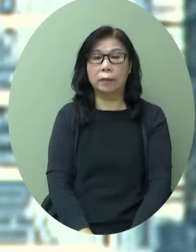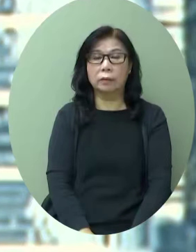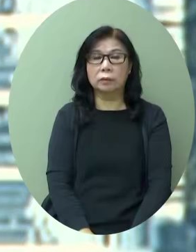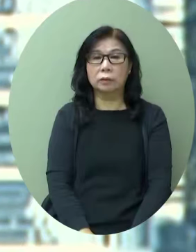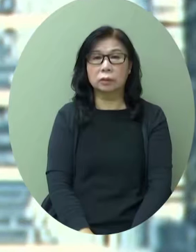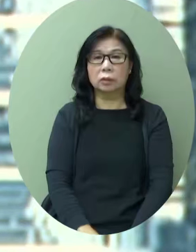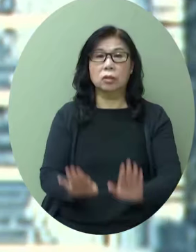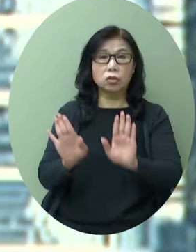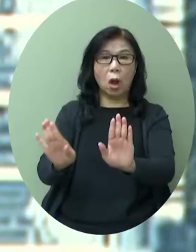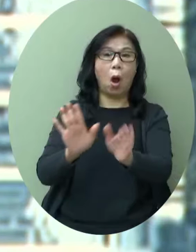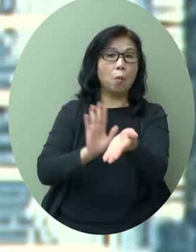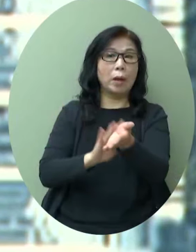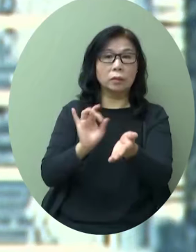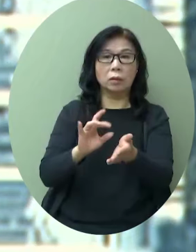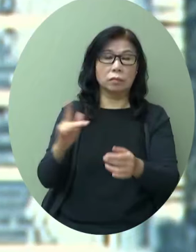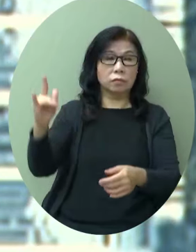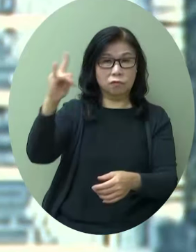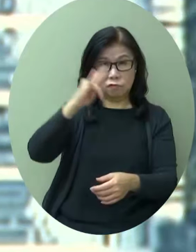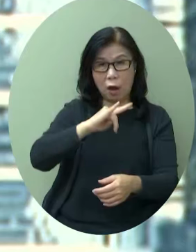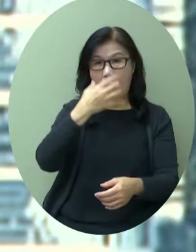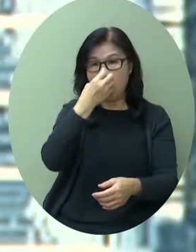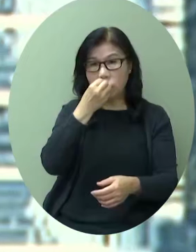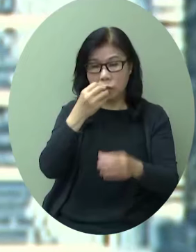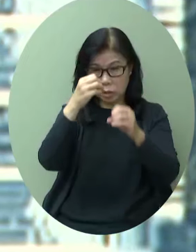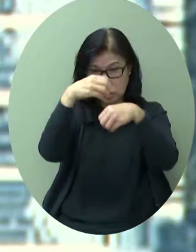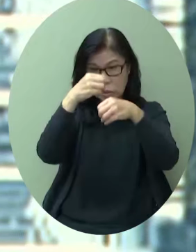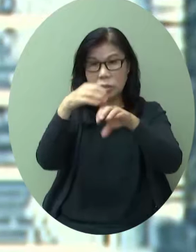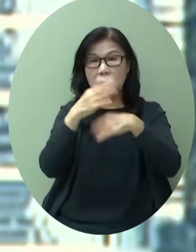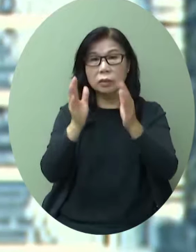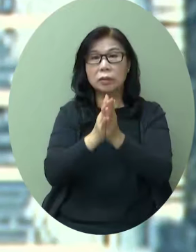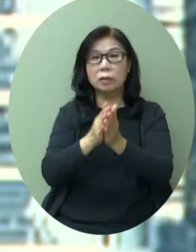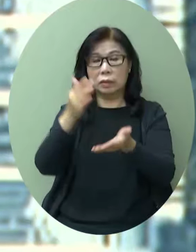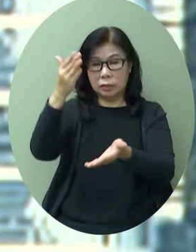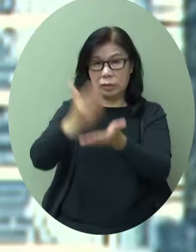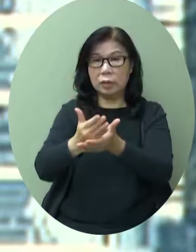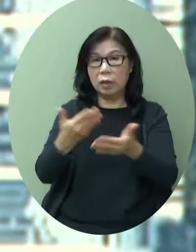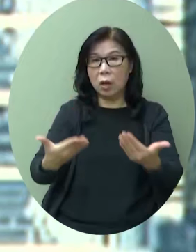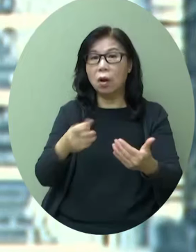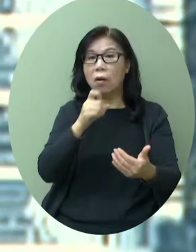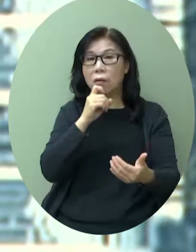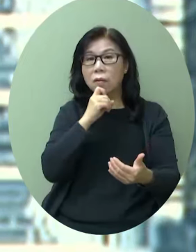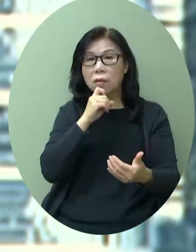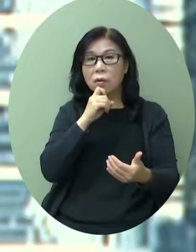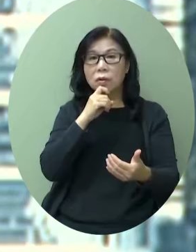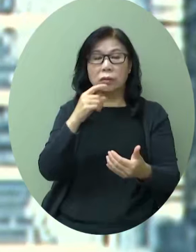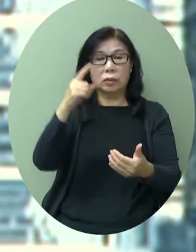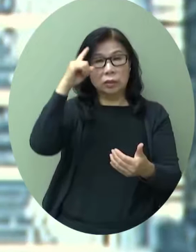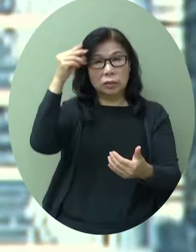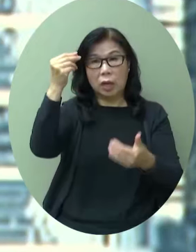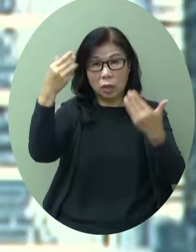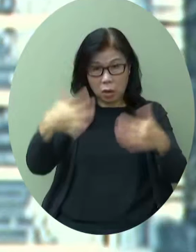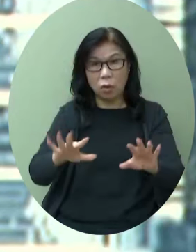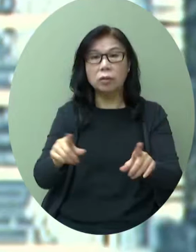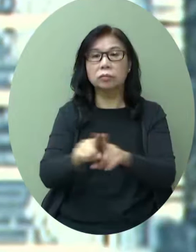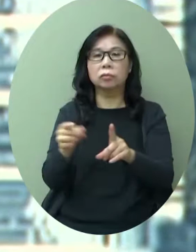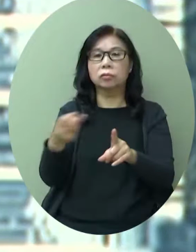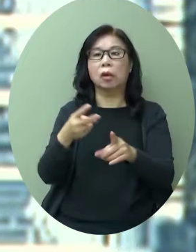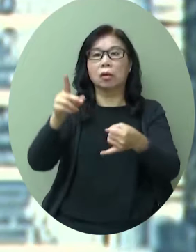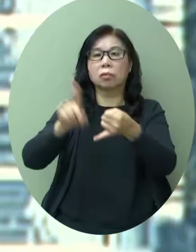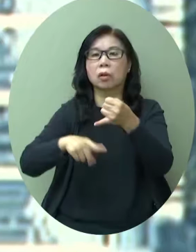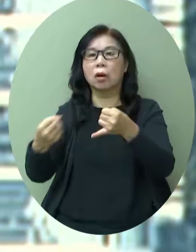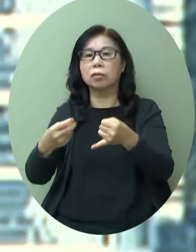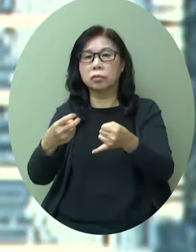晒抗體，但係翻嚟呢都喺檢疫期，甚至最近有一個呢係檢疫期以外呢係發現佢